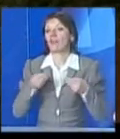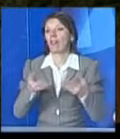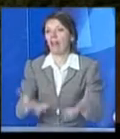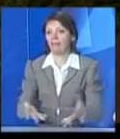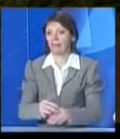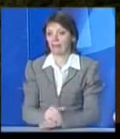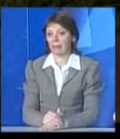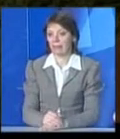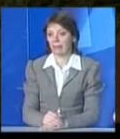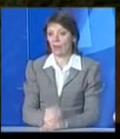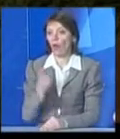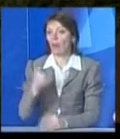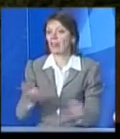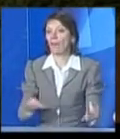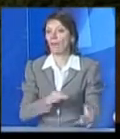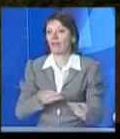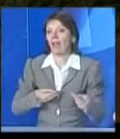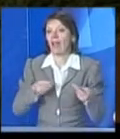Буває деколи одна музика йде,